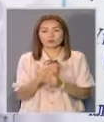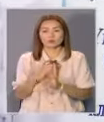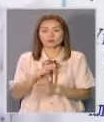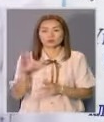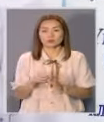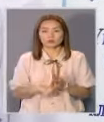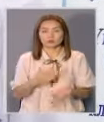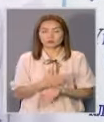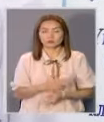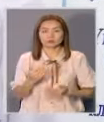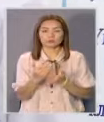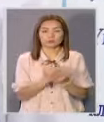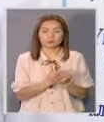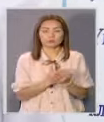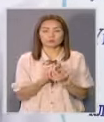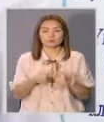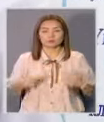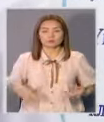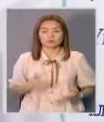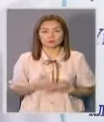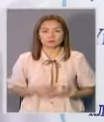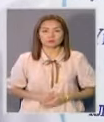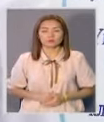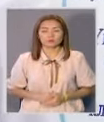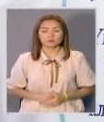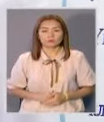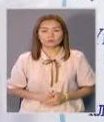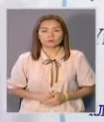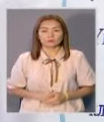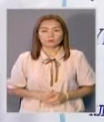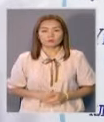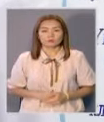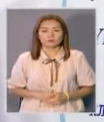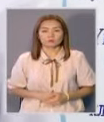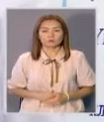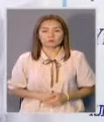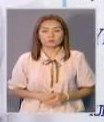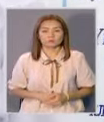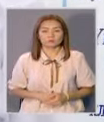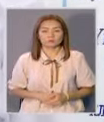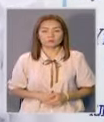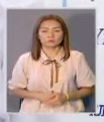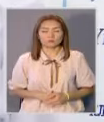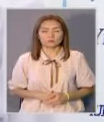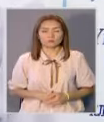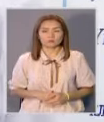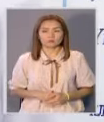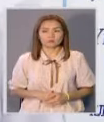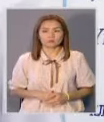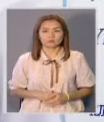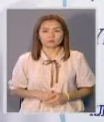бұрыннан да бар ғой, бағдарламалар бар түрлі. Бірақ енді бүгінгі мына мобиль топтың әкеліп